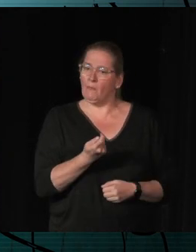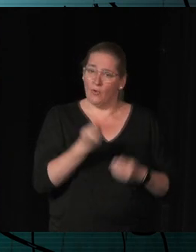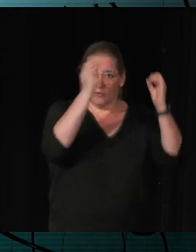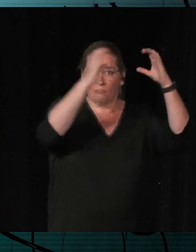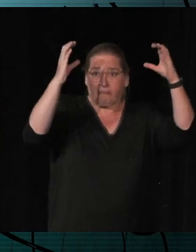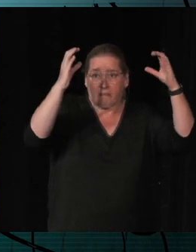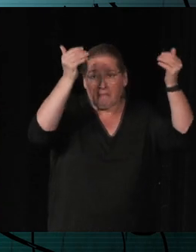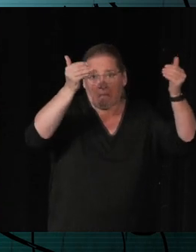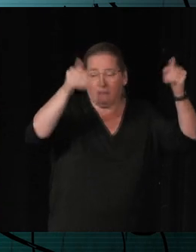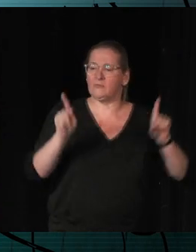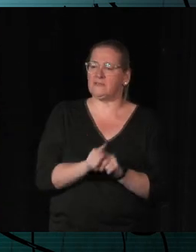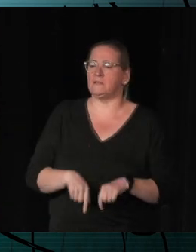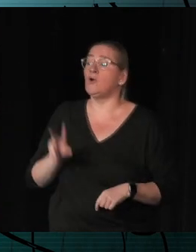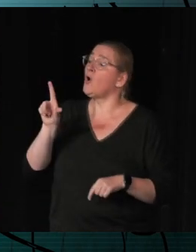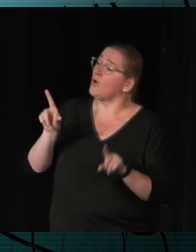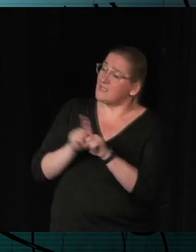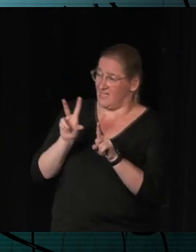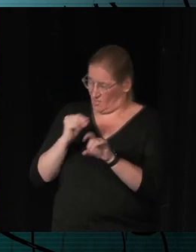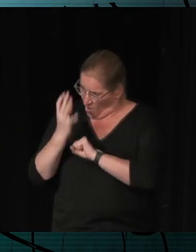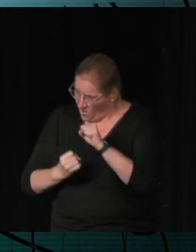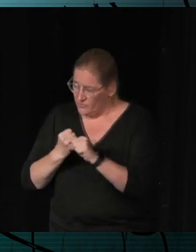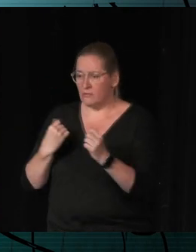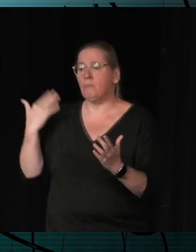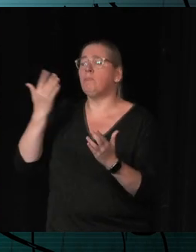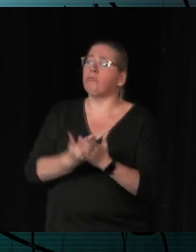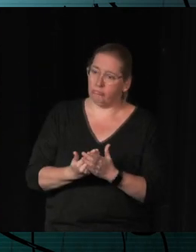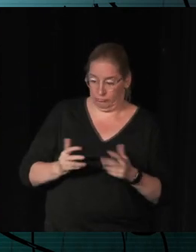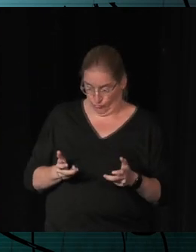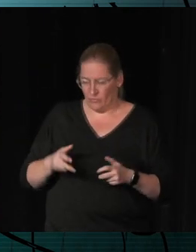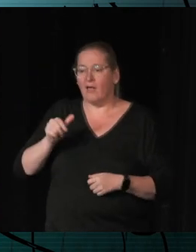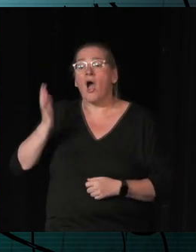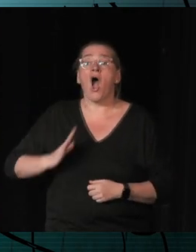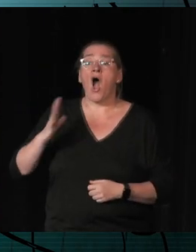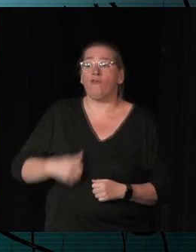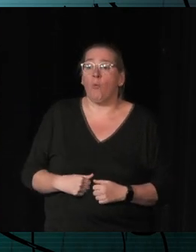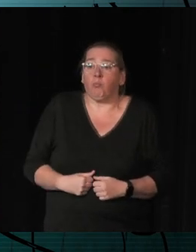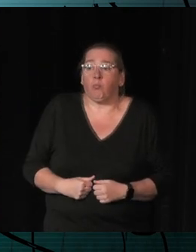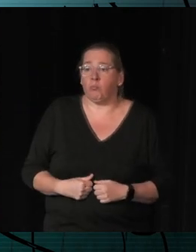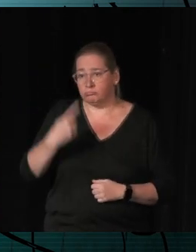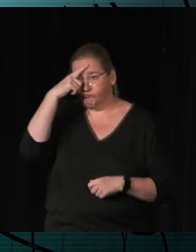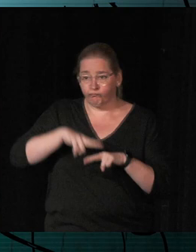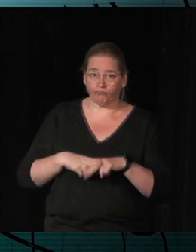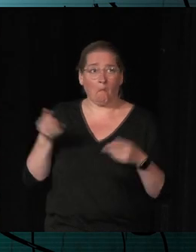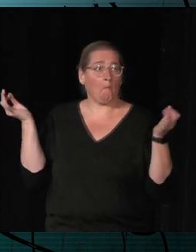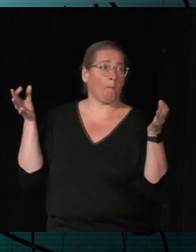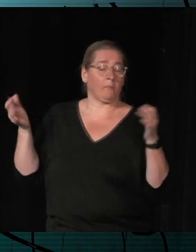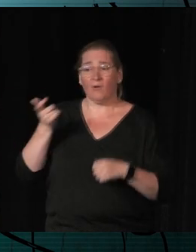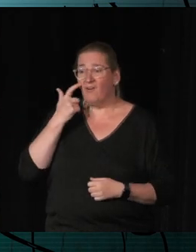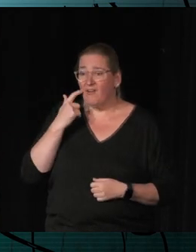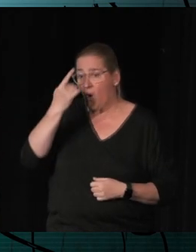c'est très difficile aussi ça fait 30 ans maintenant que les jeux existent quand on savait pas ce qu'on faisait au début qu'onimaginait même pas que 10 ans après les Jeux existait